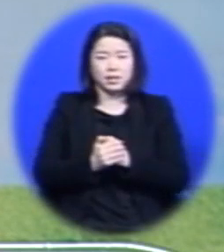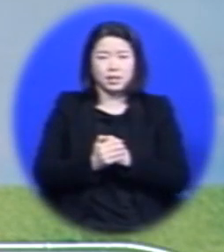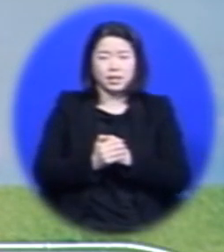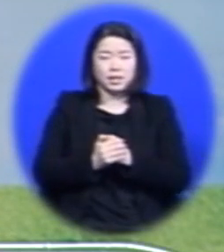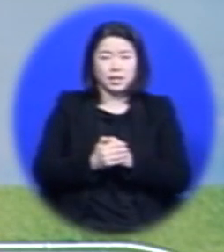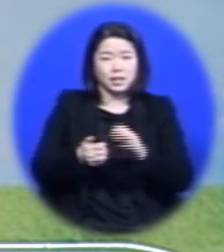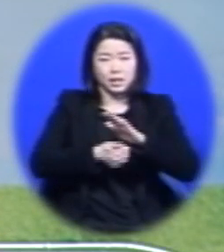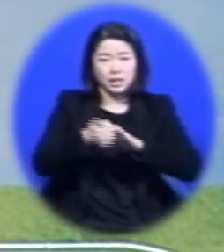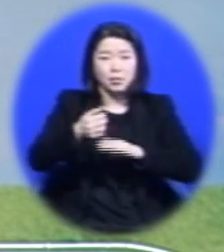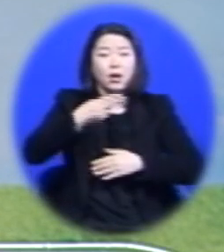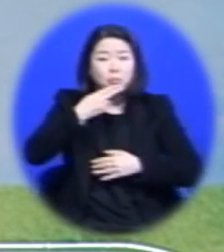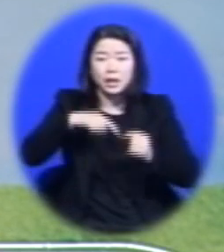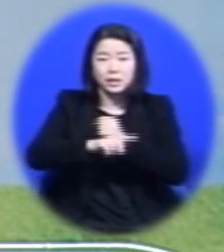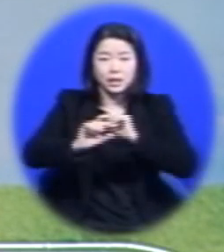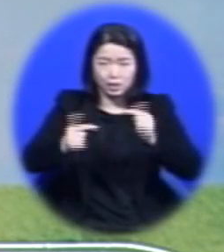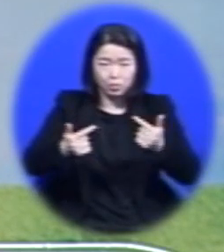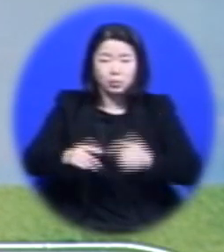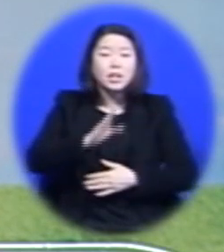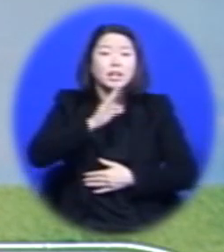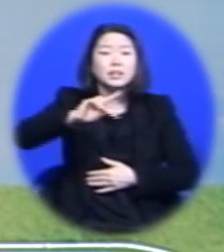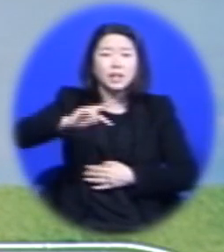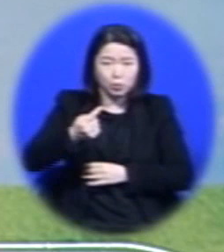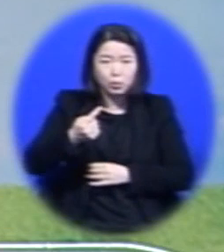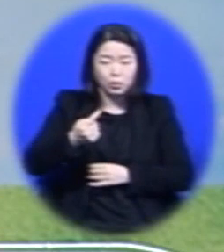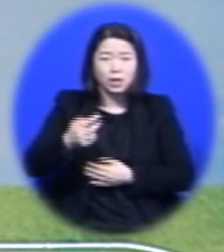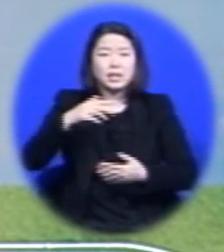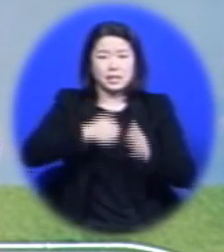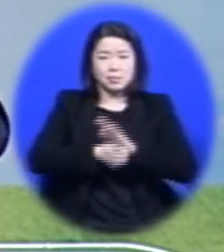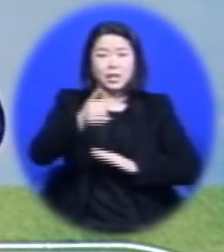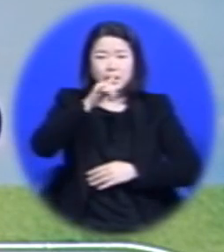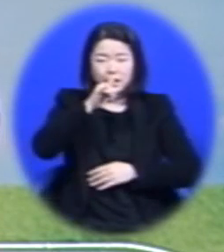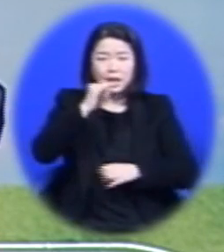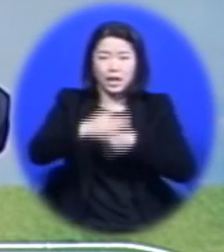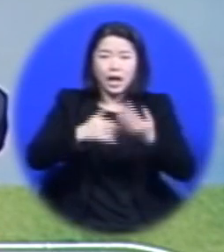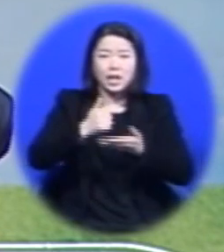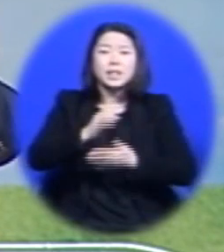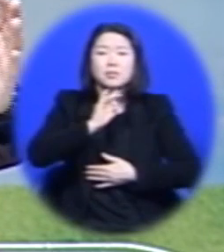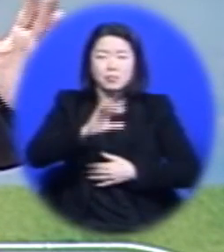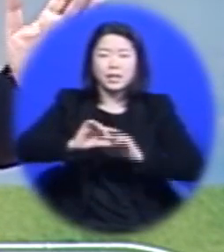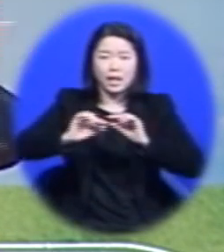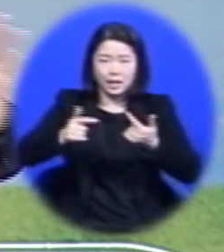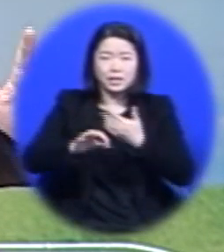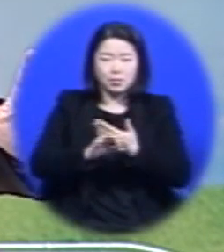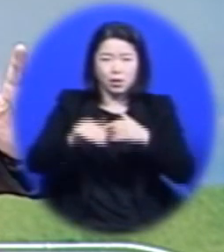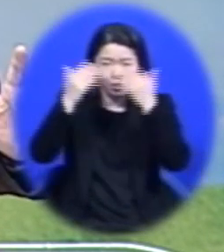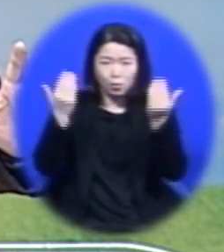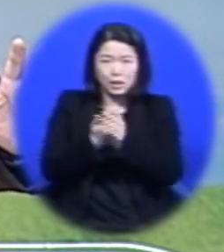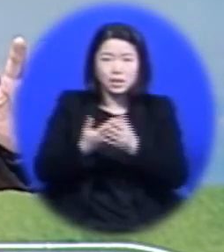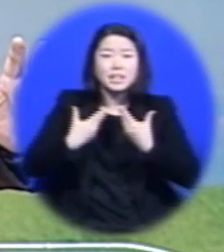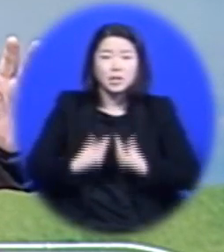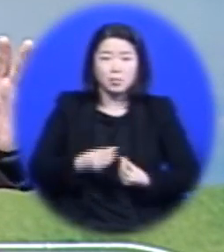이 말은 희망이 없다는 뜻이 아니고 그래도 희망이 있다는 말이죠 하나님만 아니시라면 완전한 절망